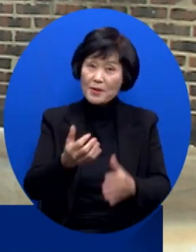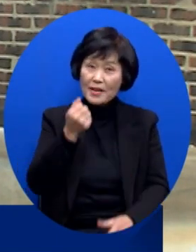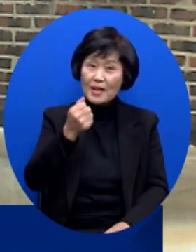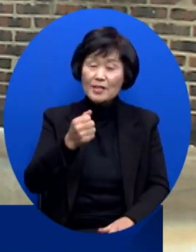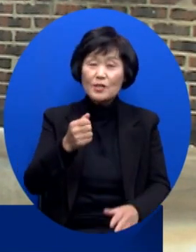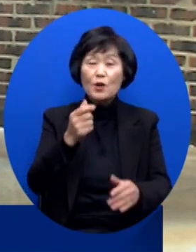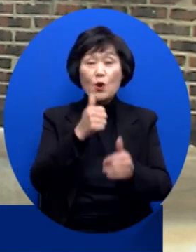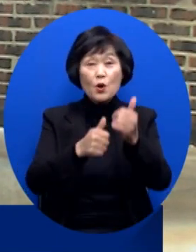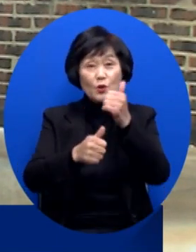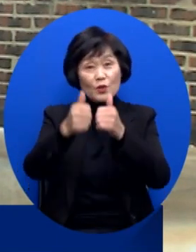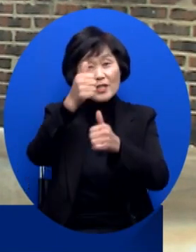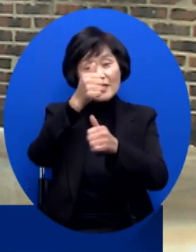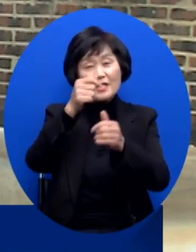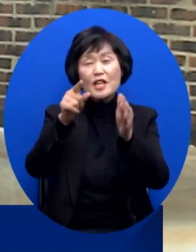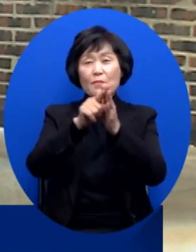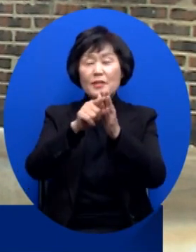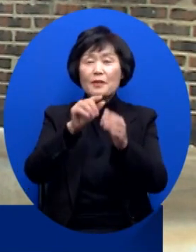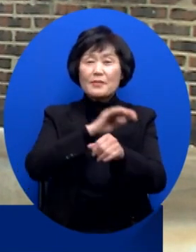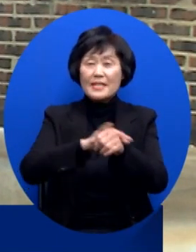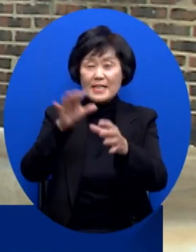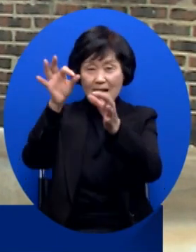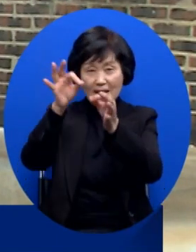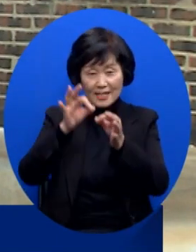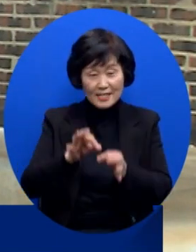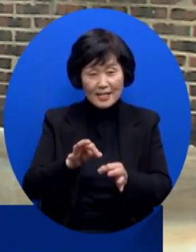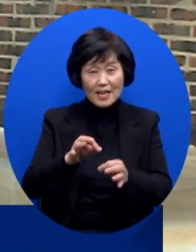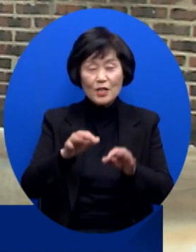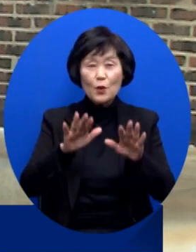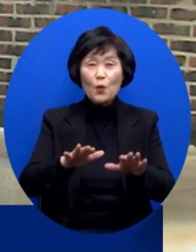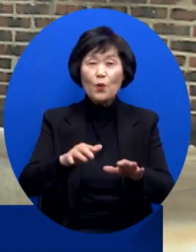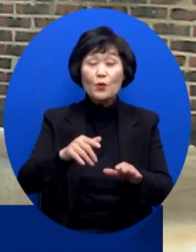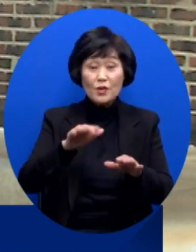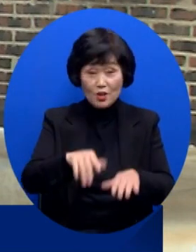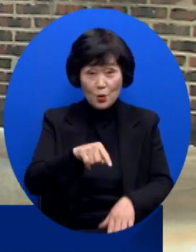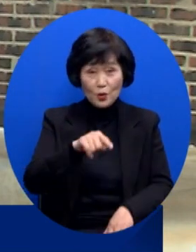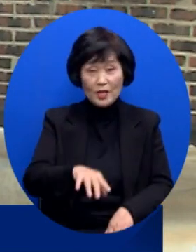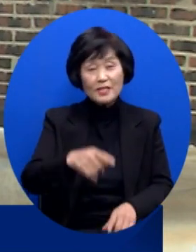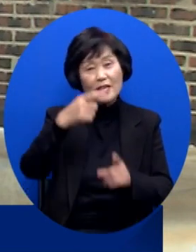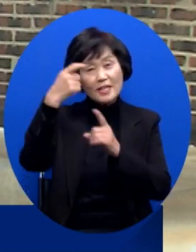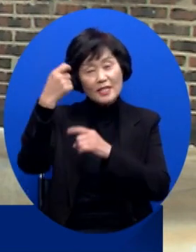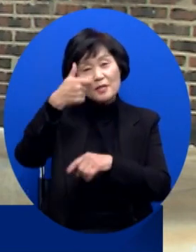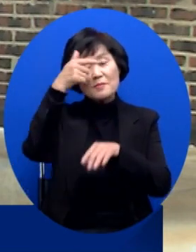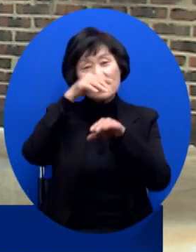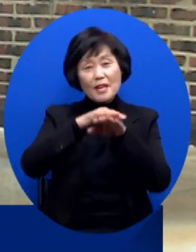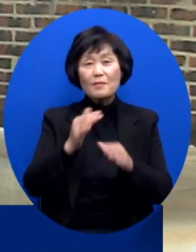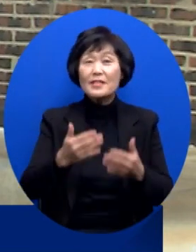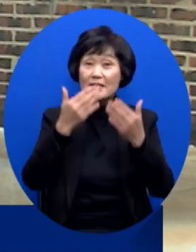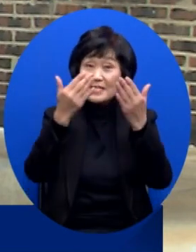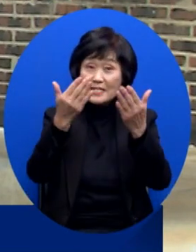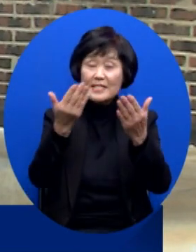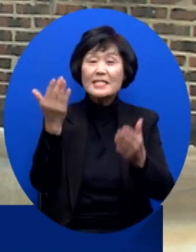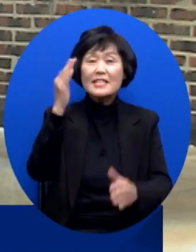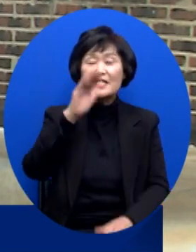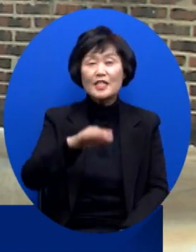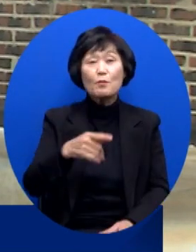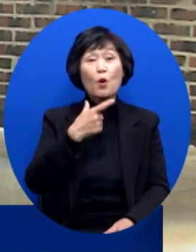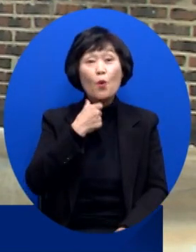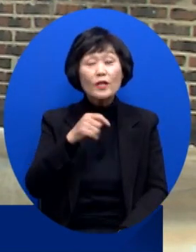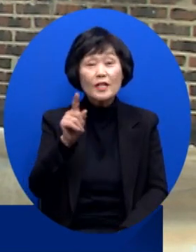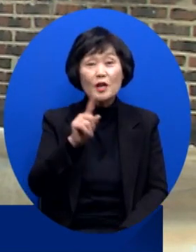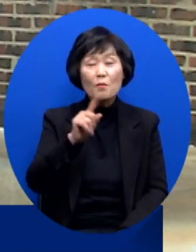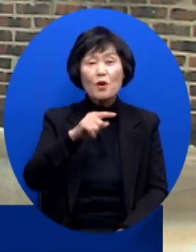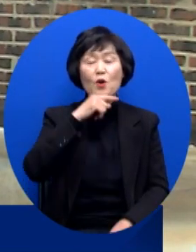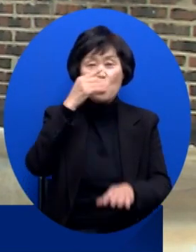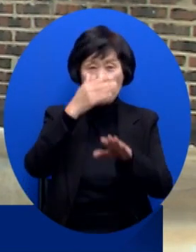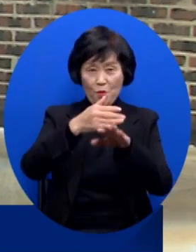우리가 잘 계승해서 이제 오늘은 여기서 기념 예배를 드리지만 원하기는 통일이 빨리 돼서 원래 있던 그 교회